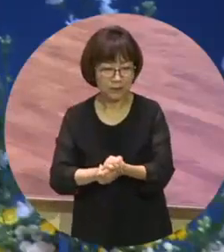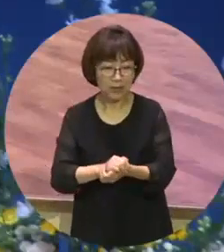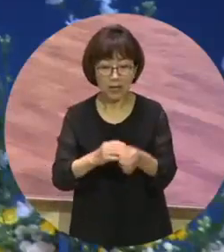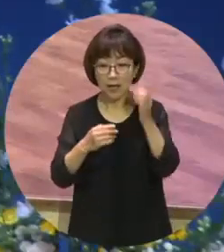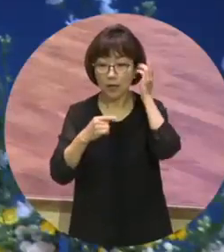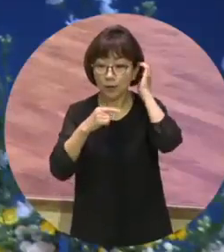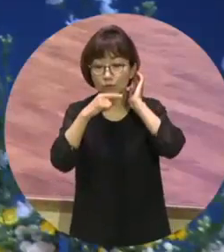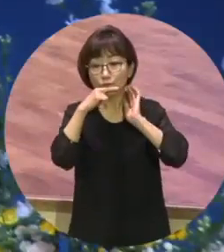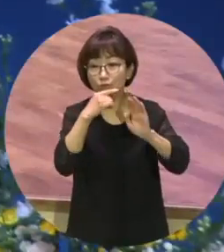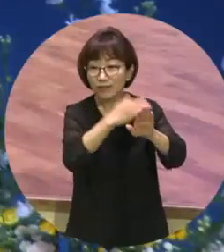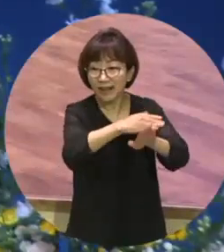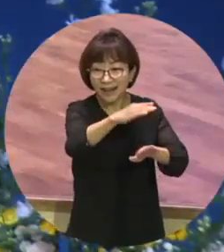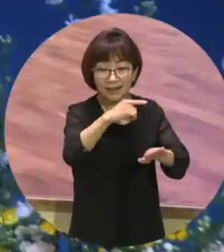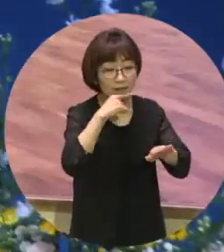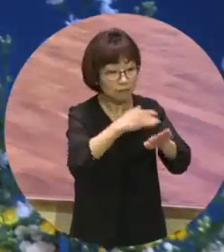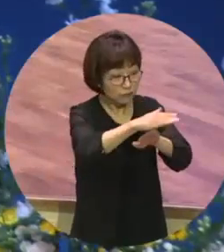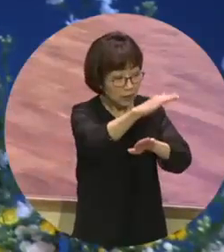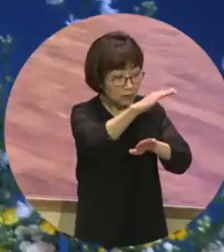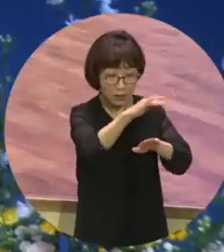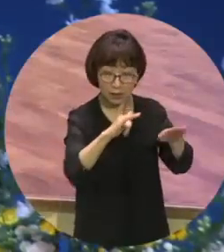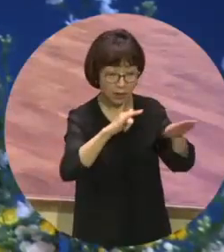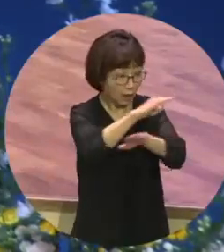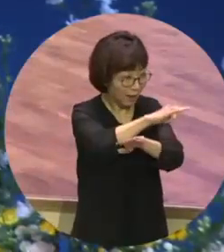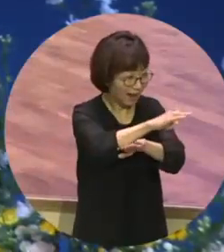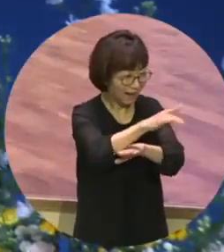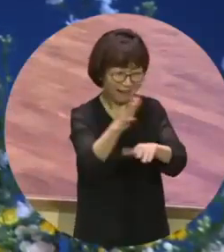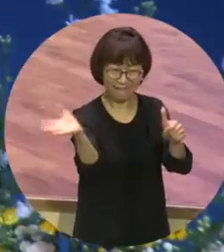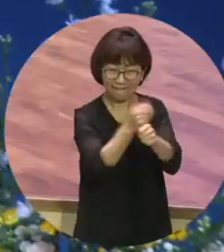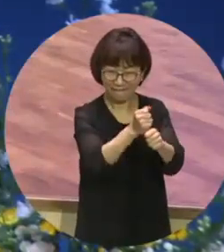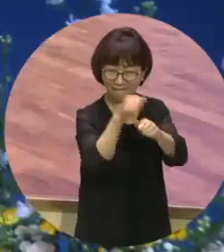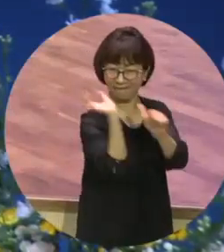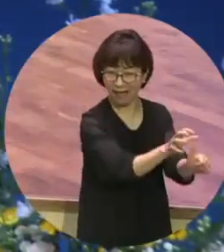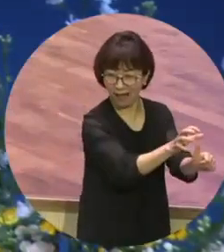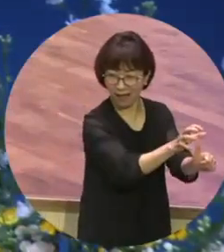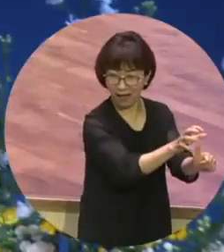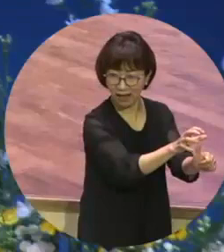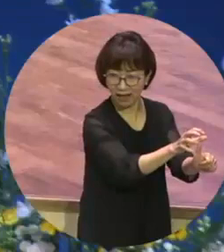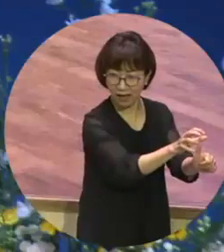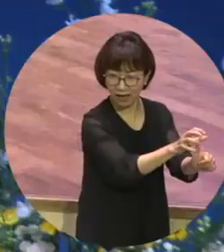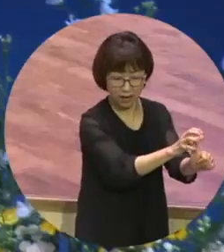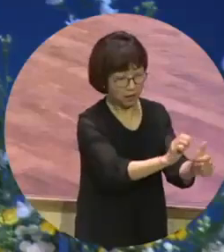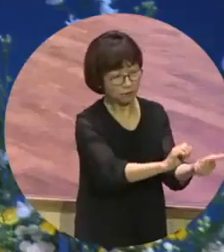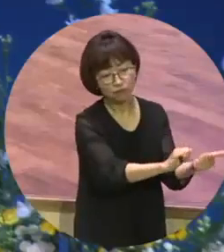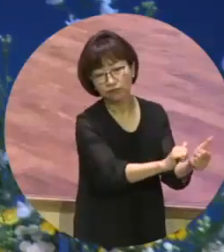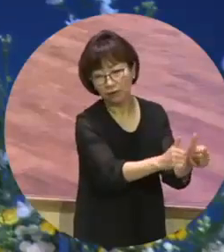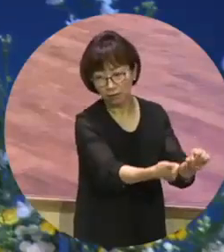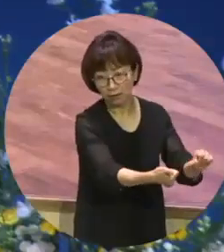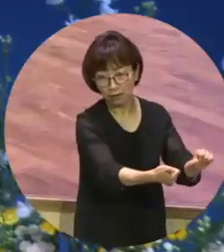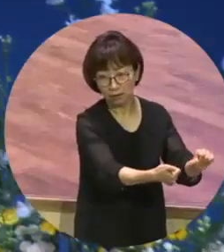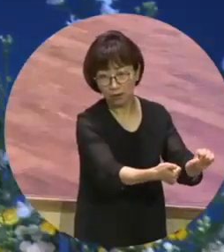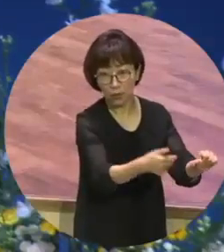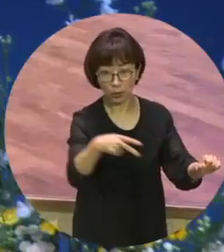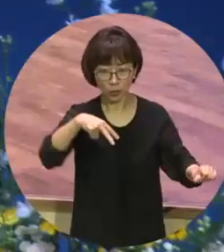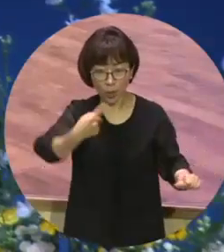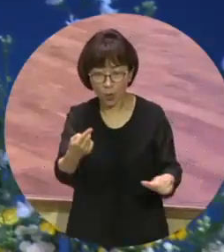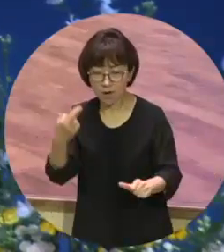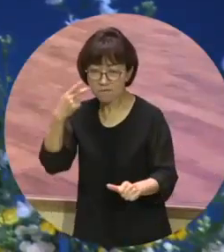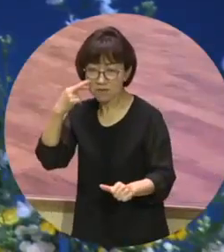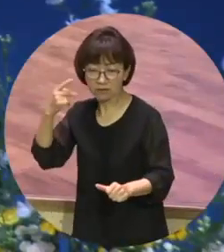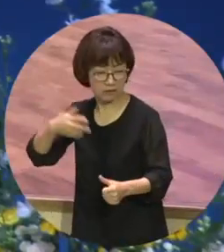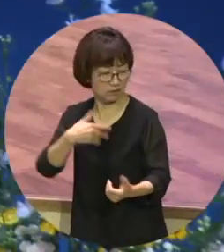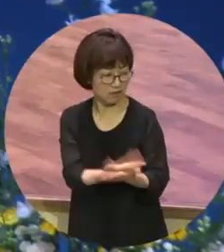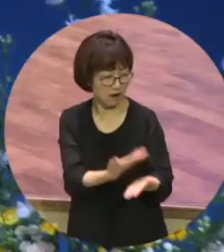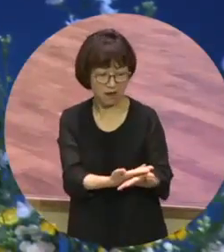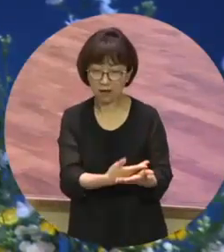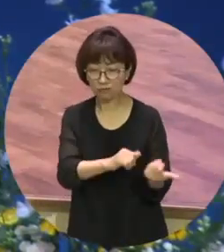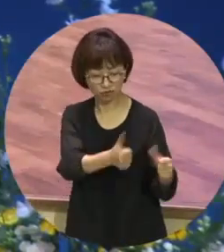말입니까? 뼈까지. 죽은 전쟁에서 죽은 그 뼈, 그까지 전부 다 다 수거하겠다.